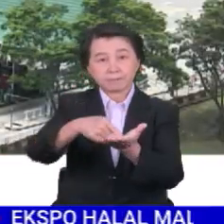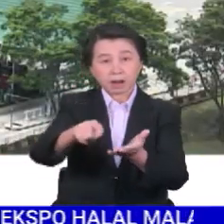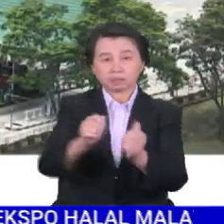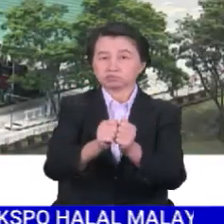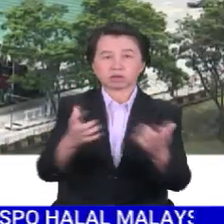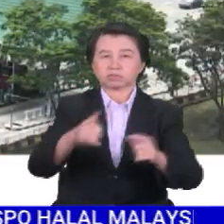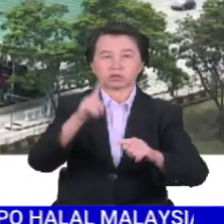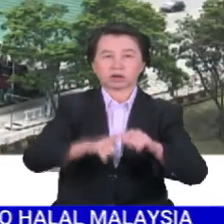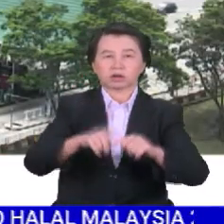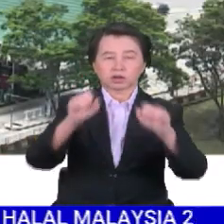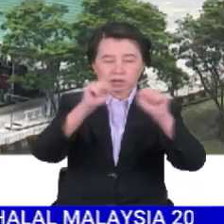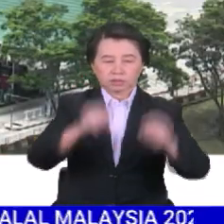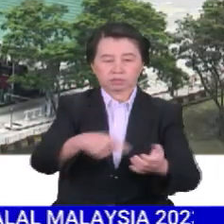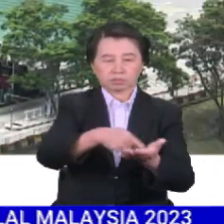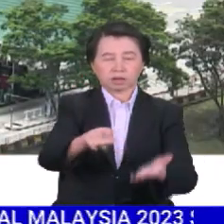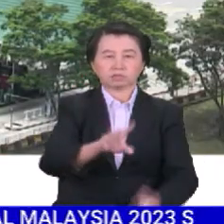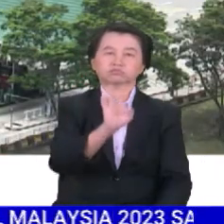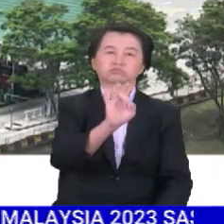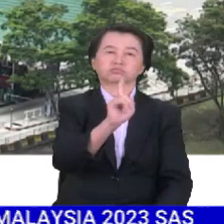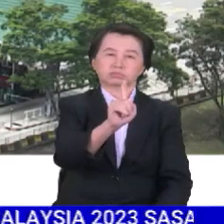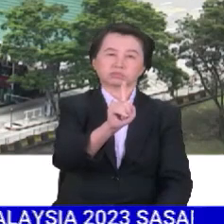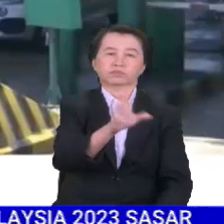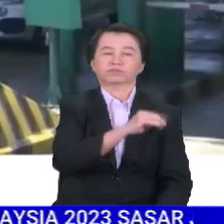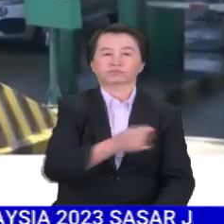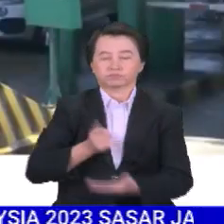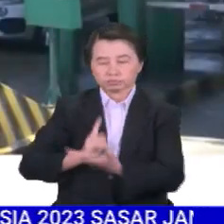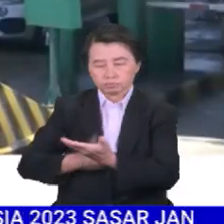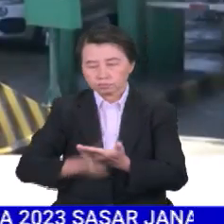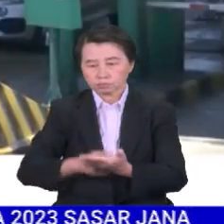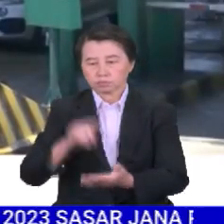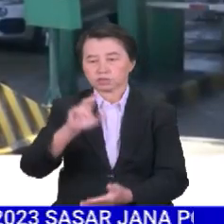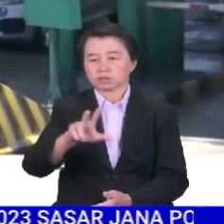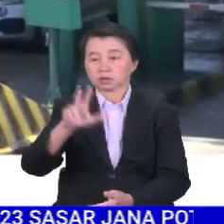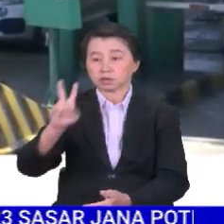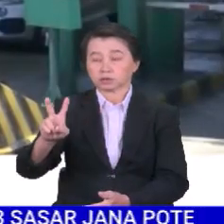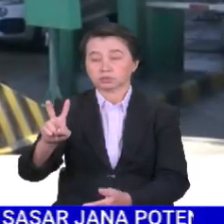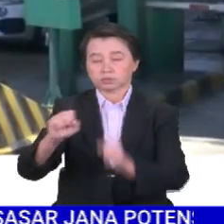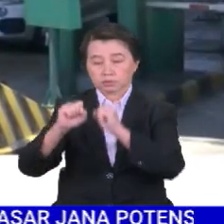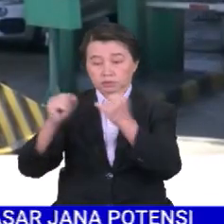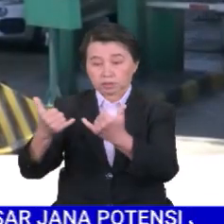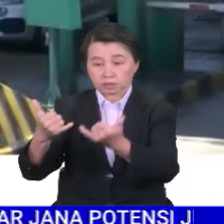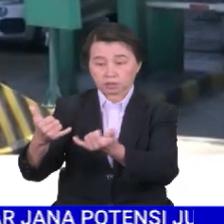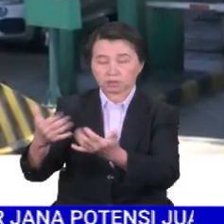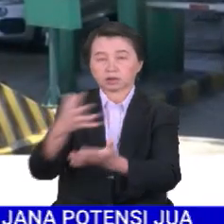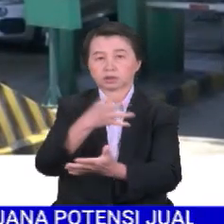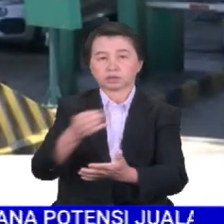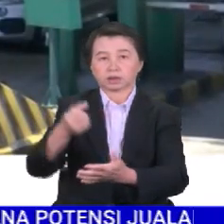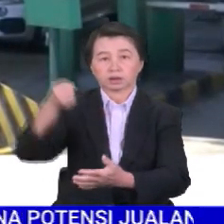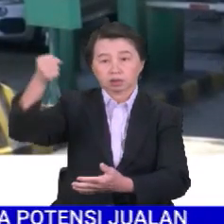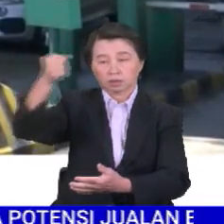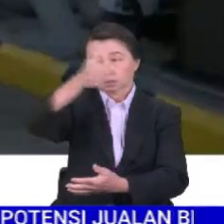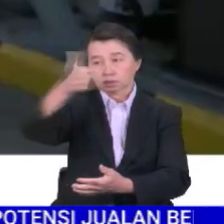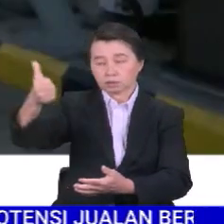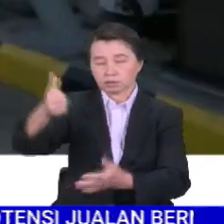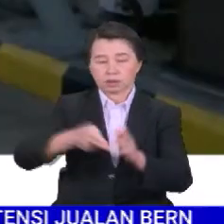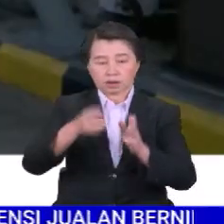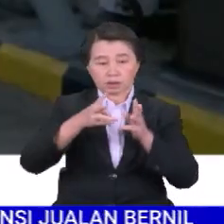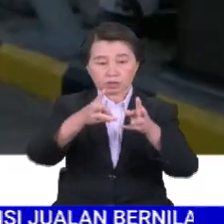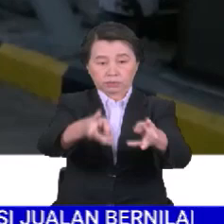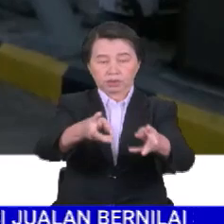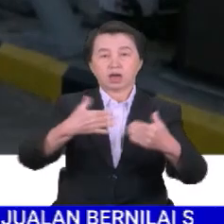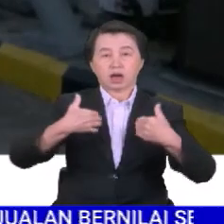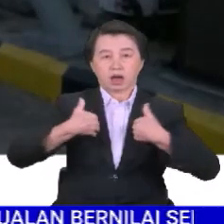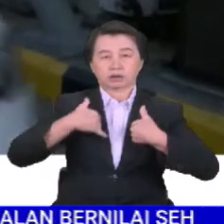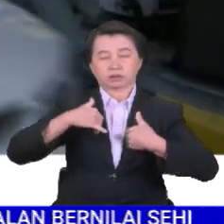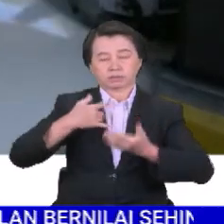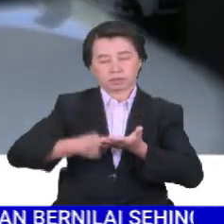tanpa bergantung kepada sistem bayaran tunggal. Perbincangan dengan 32 syarikat konsesi serta pemegang taruh lebuh raya diadakan